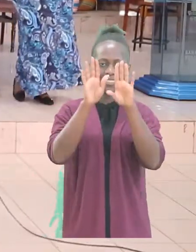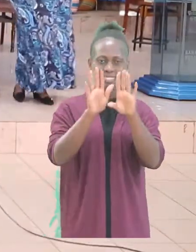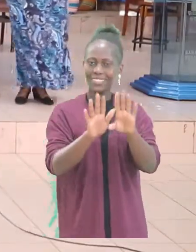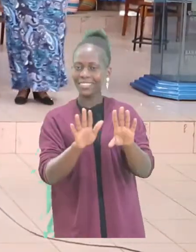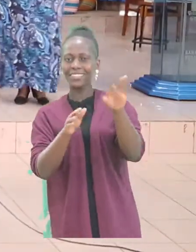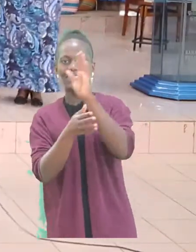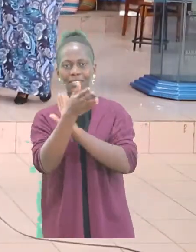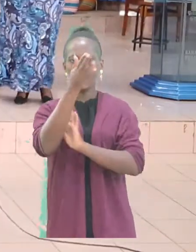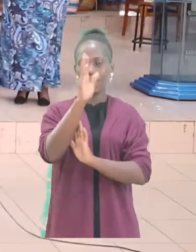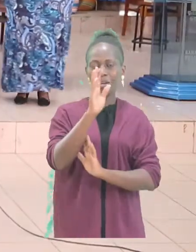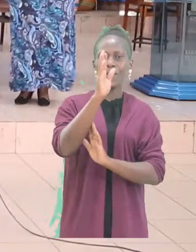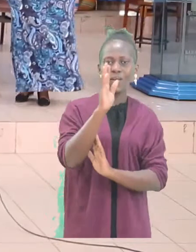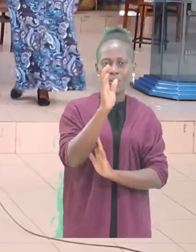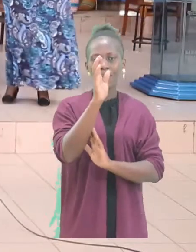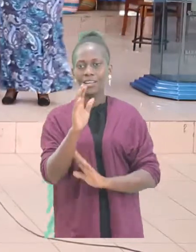wa baraka.